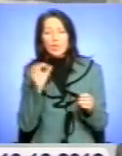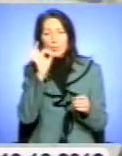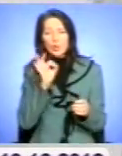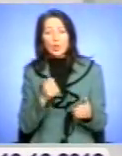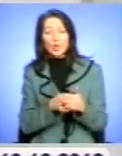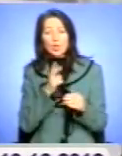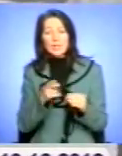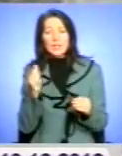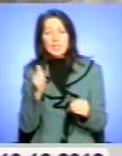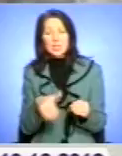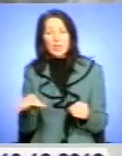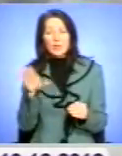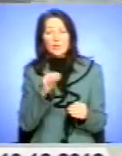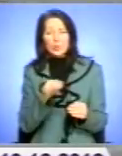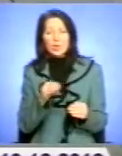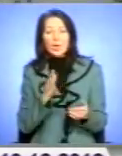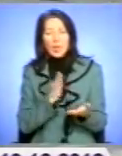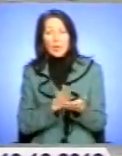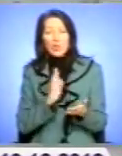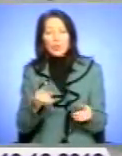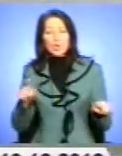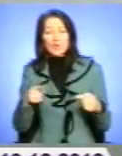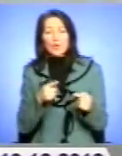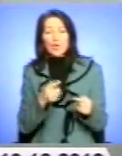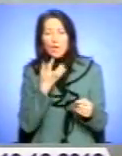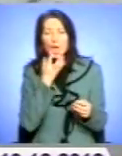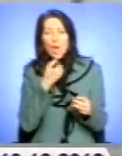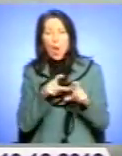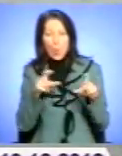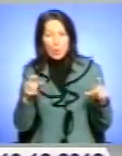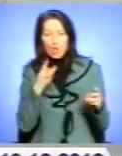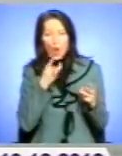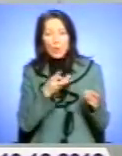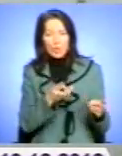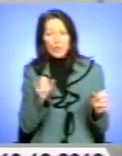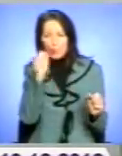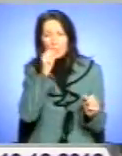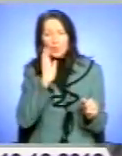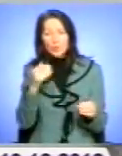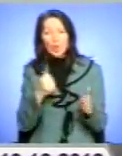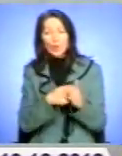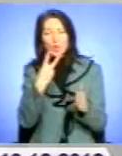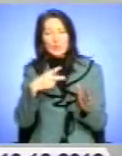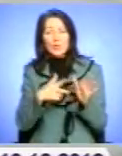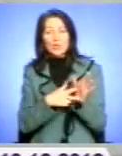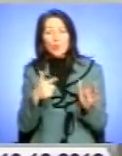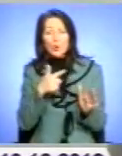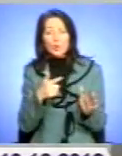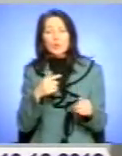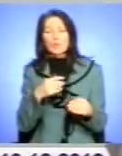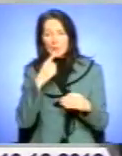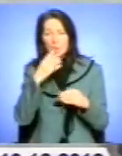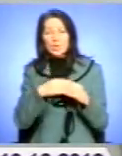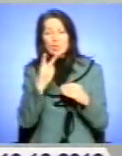більше 3 тисяч оперативних пунктів обігріву. Морози ж протримуються в Україні до 28 грудня. У найближчі 2 дні на півдні оголошено